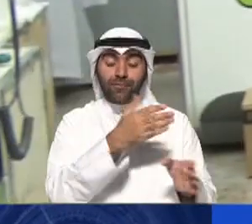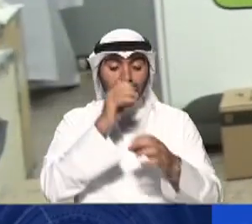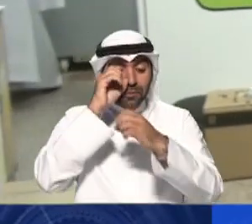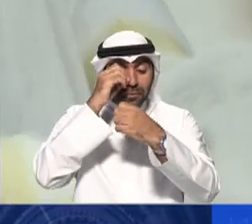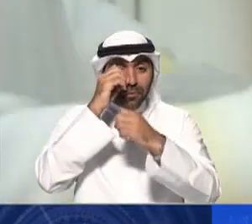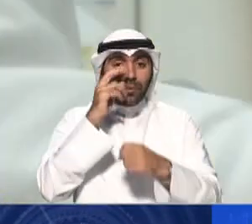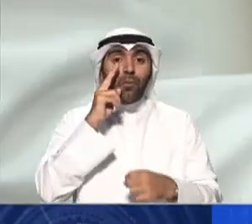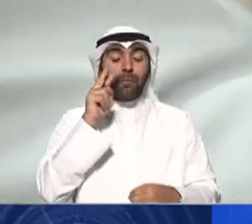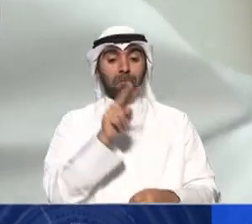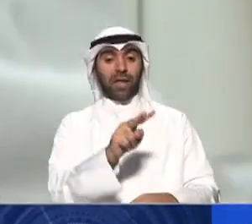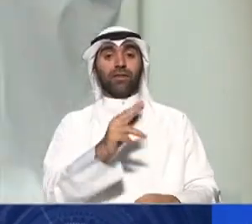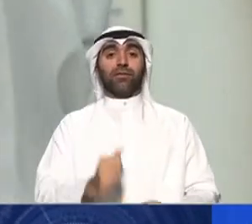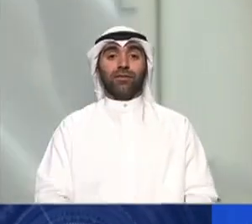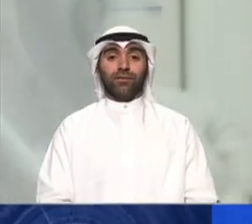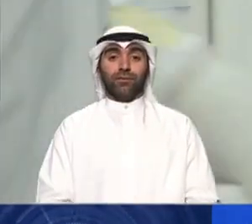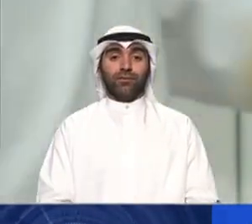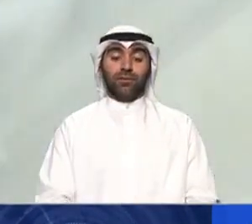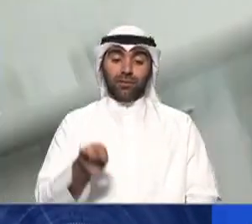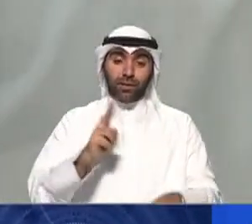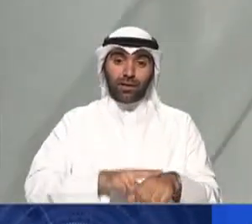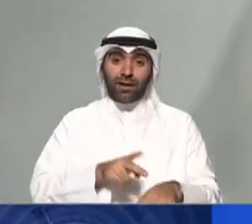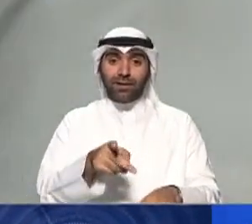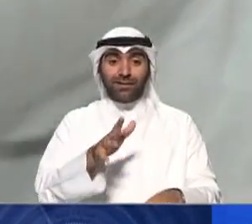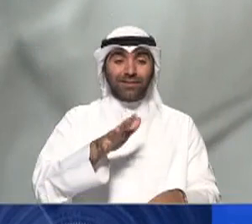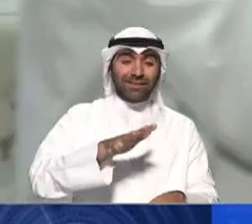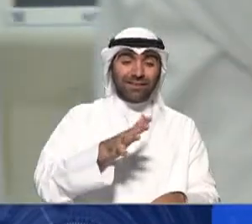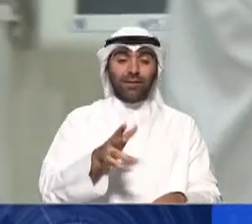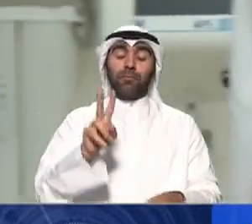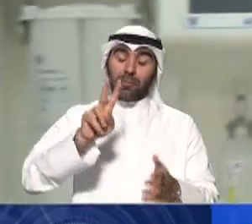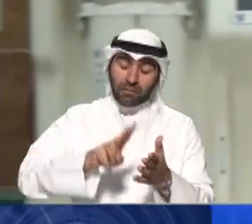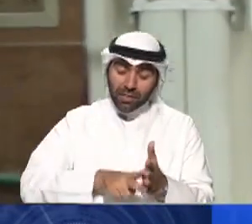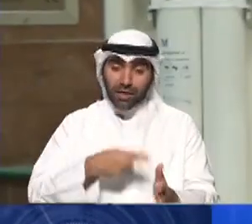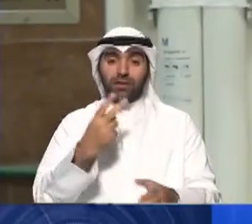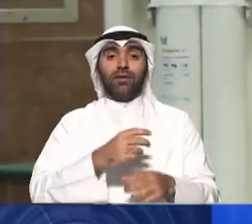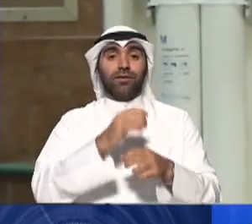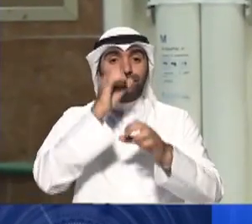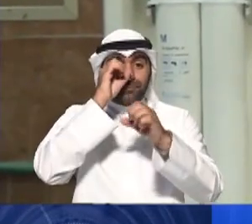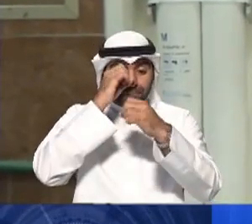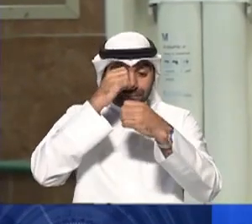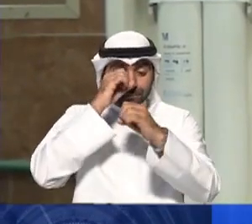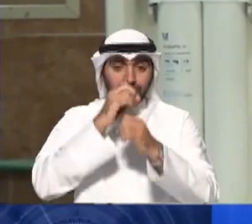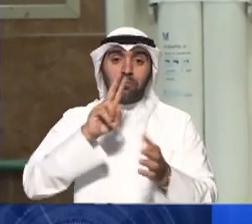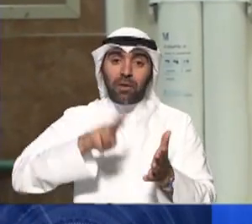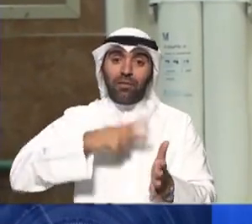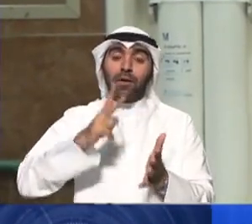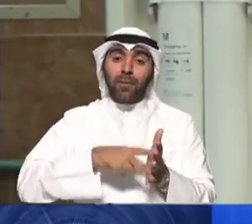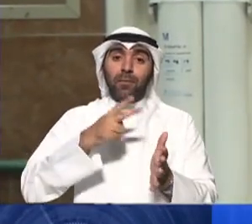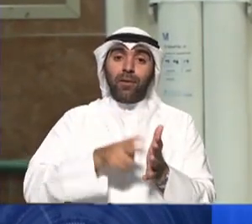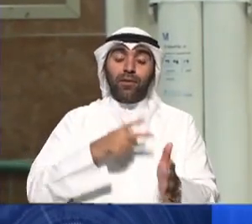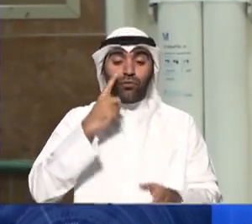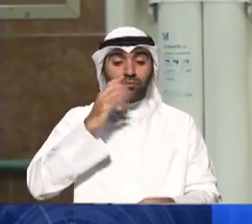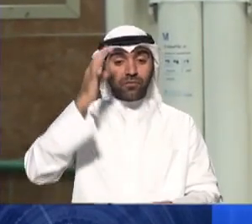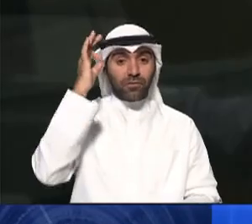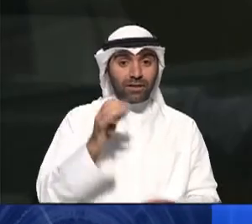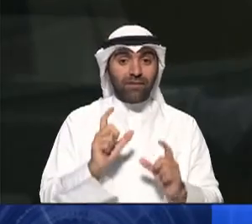إيجابية يجرى مرة أخرى فحص تأكيدي للعينة. يقوم بأخذ مسحات من الأنف من كل واحد مريض أو مشتبه